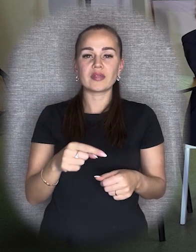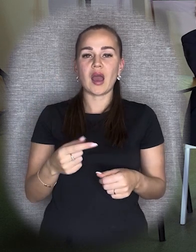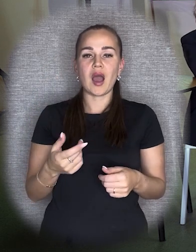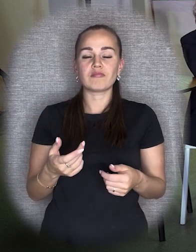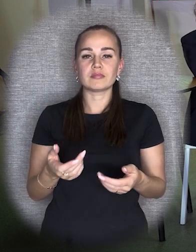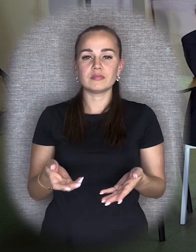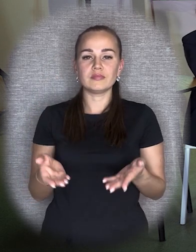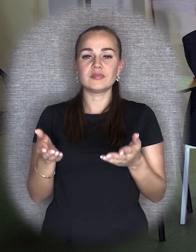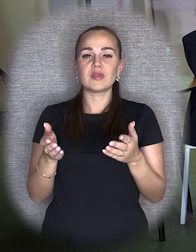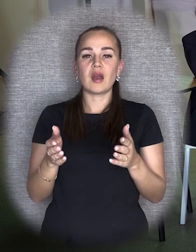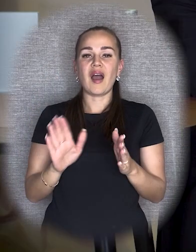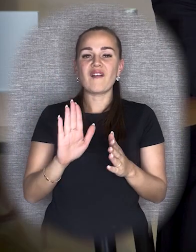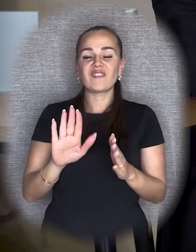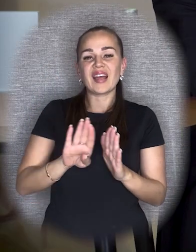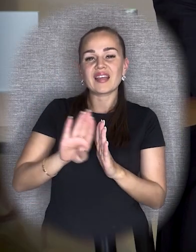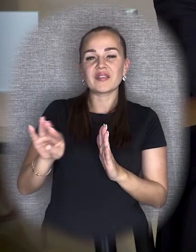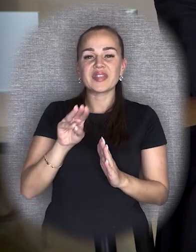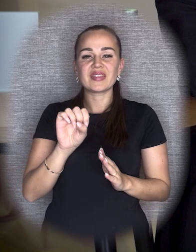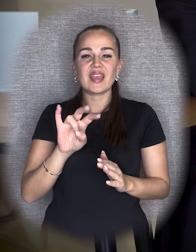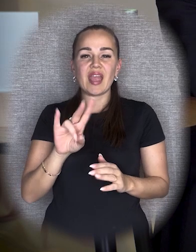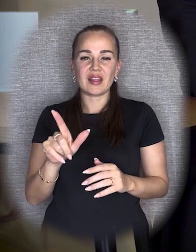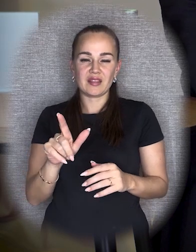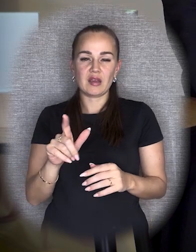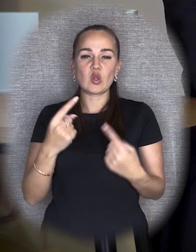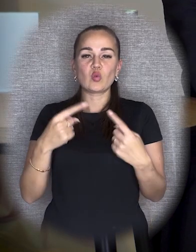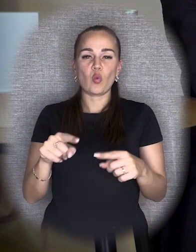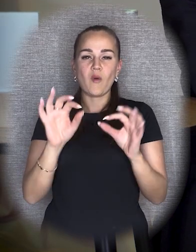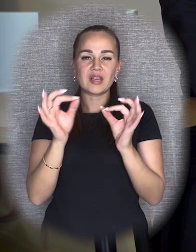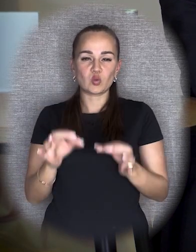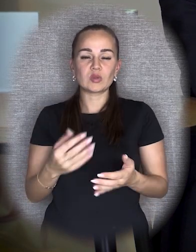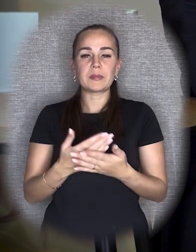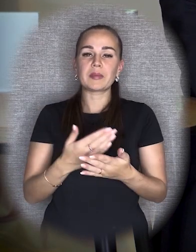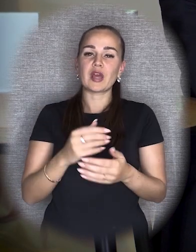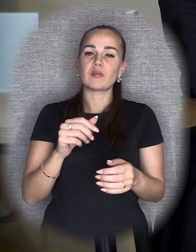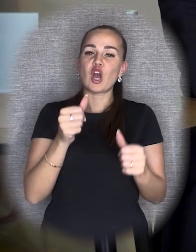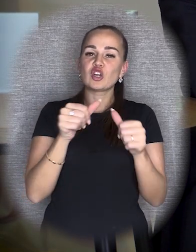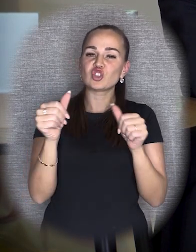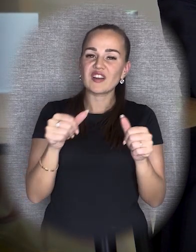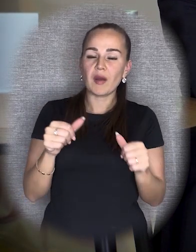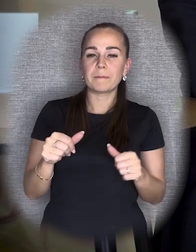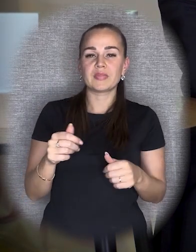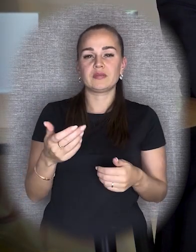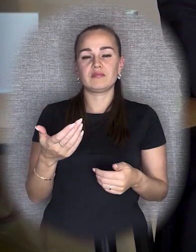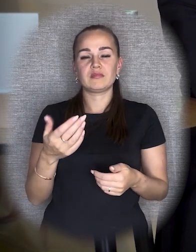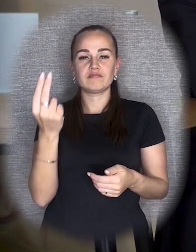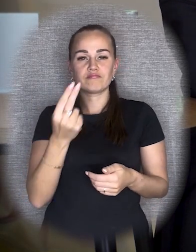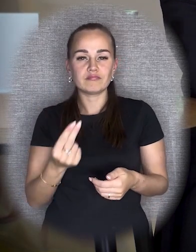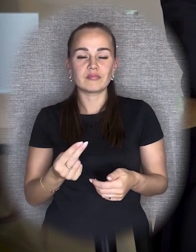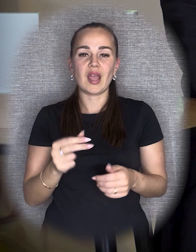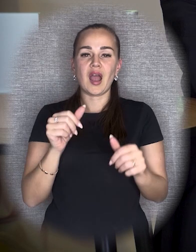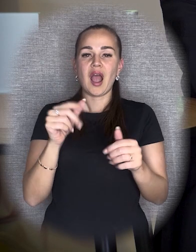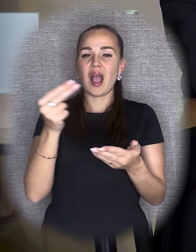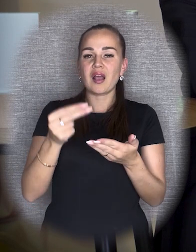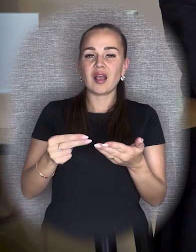тени других видов искусств. Живопись, графика. Вы заведуете фондом скульптуры, и вы уже также не первый